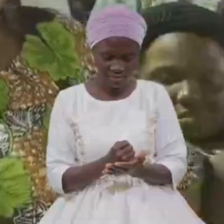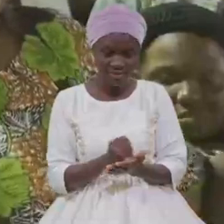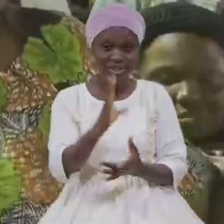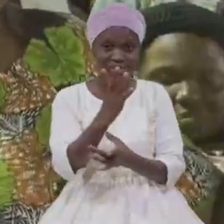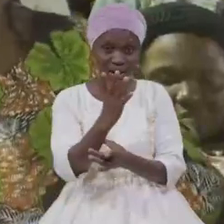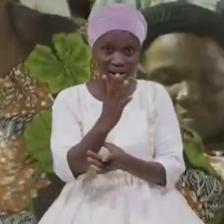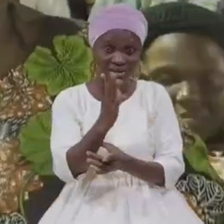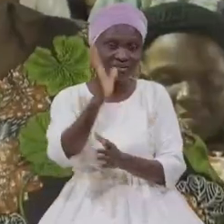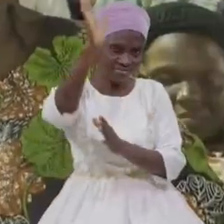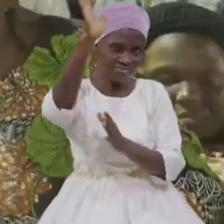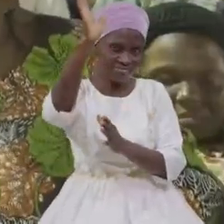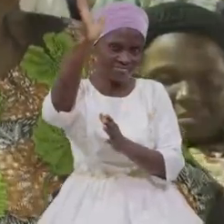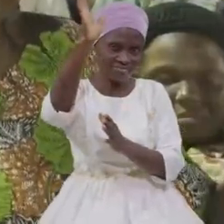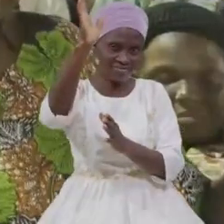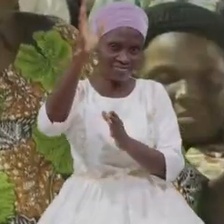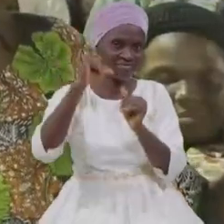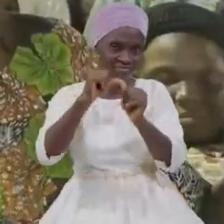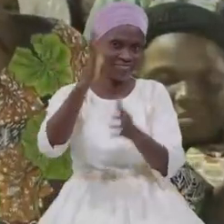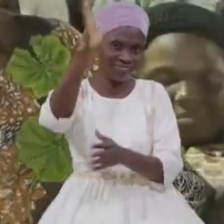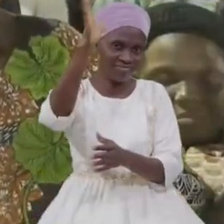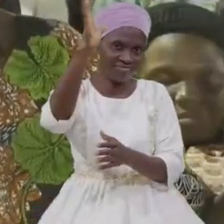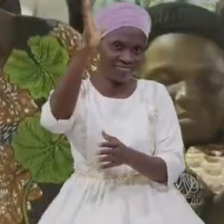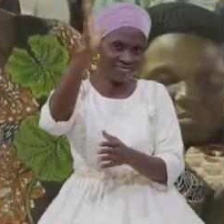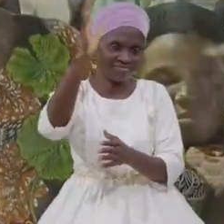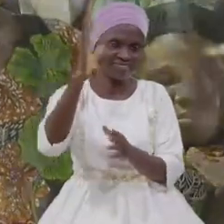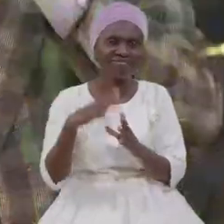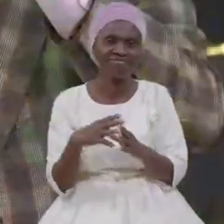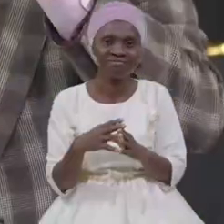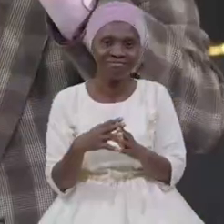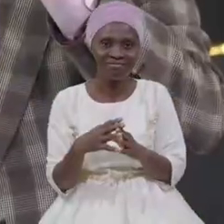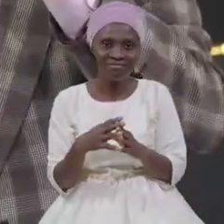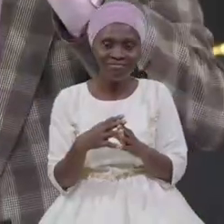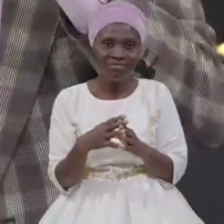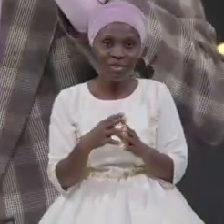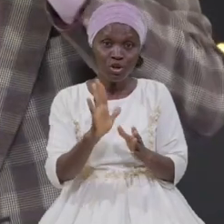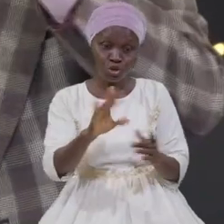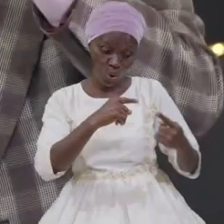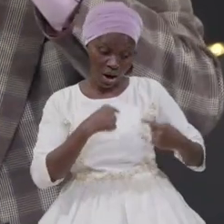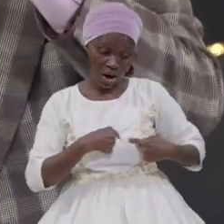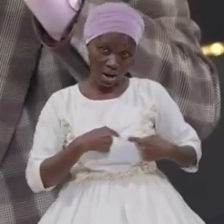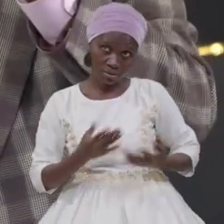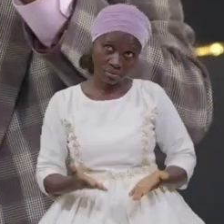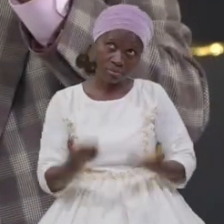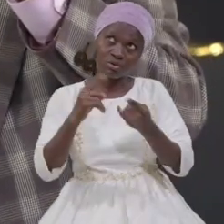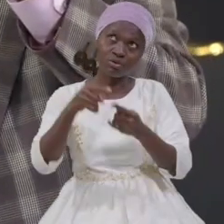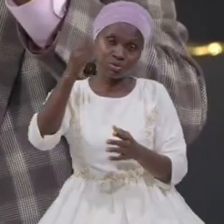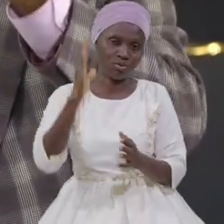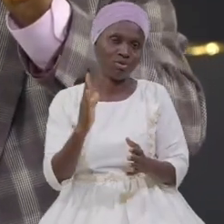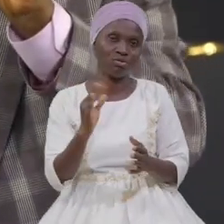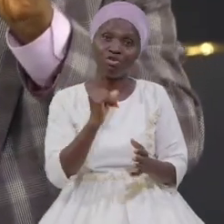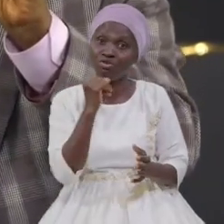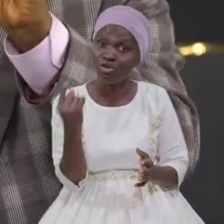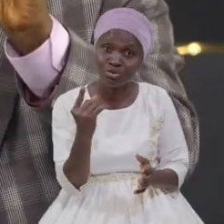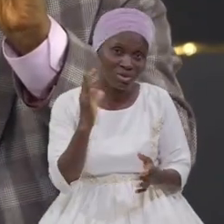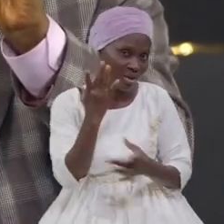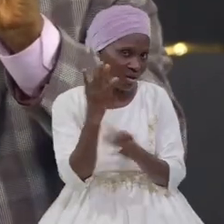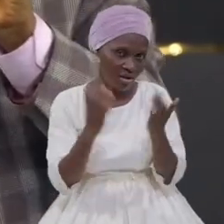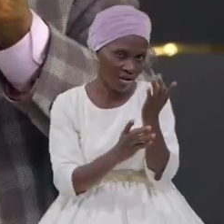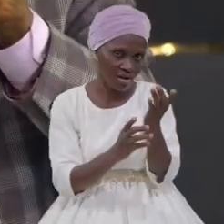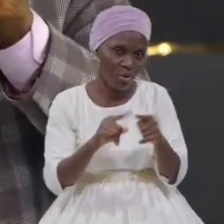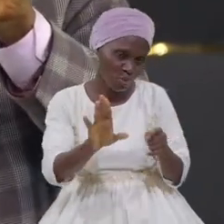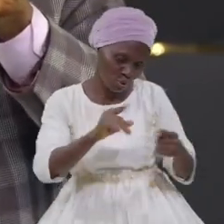Gardez ces mains levées. Ce n'est pas sur votre main, mais c'est votre cœur. Mais vous l'indiquez que